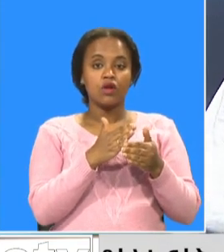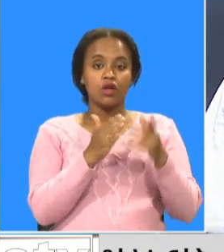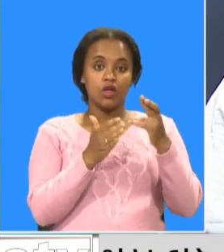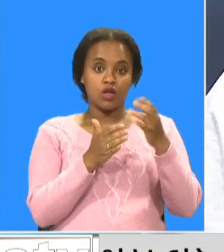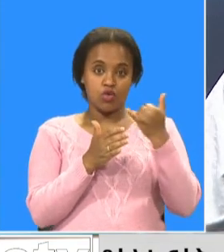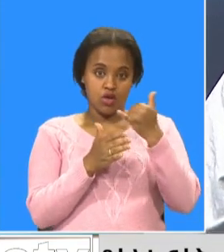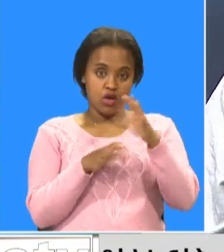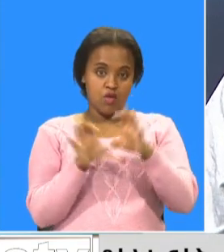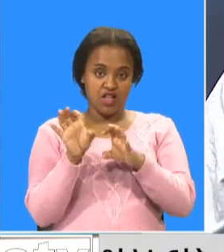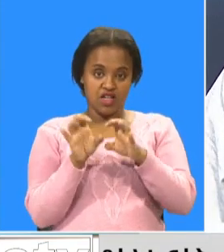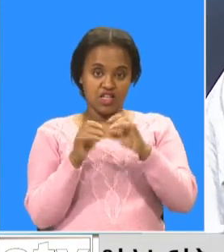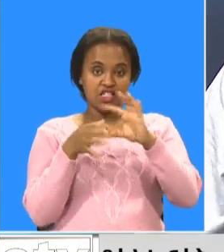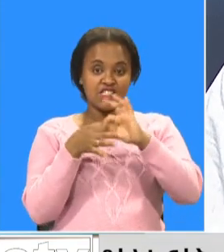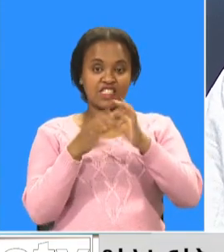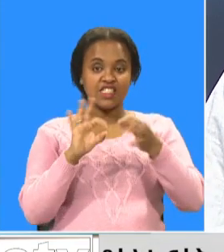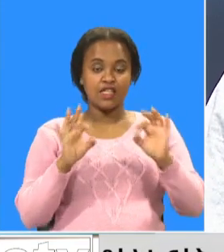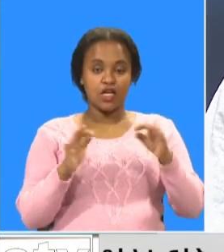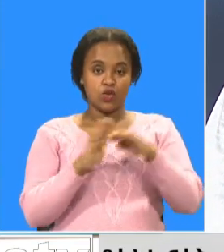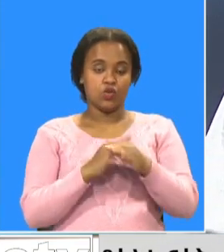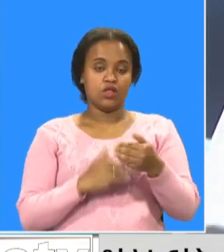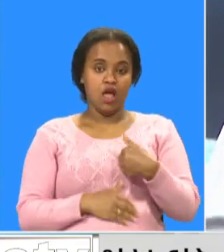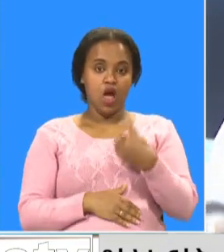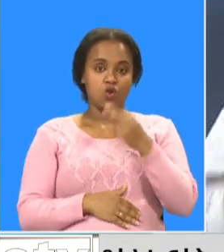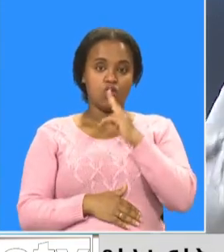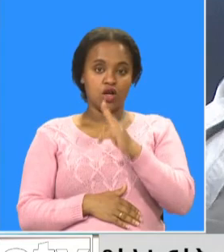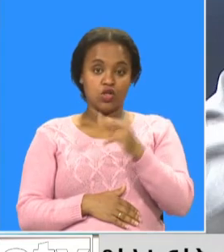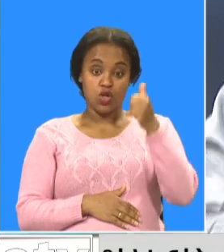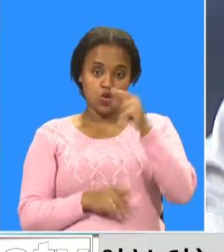recall የማረግ ሰንሰለት ውስጥ ያሉ ናቸው።